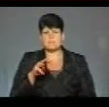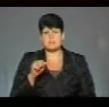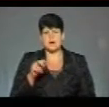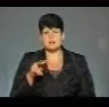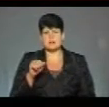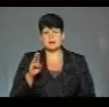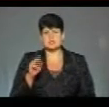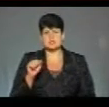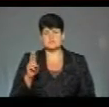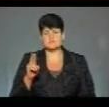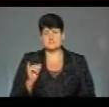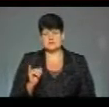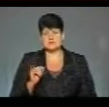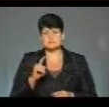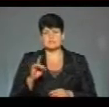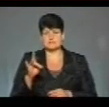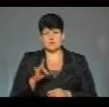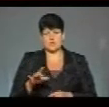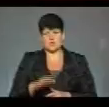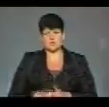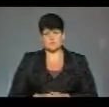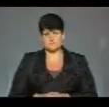району. Деталі з'ясовували наші кореспонденти.